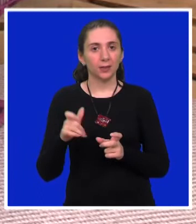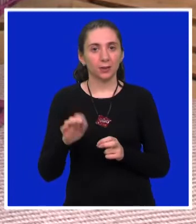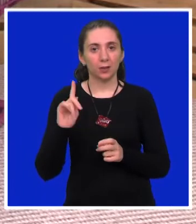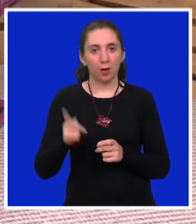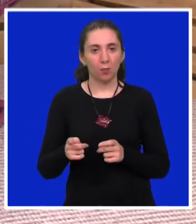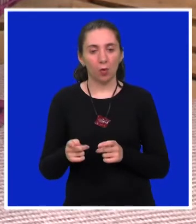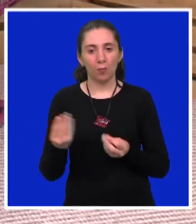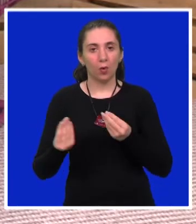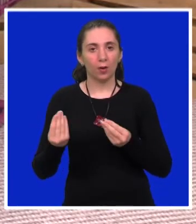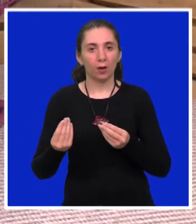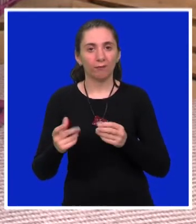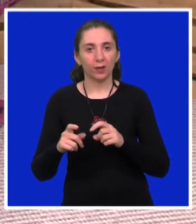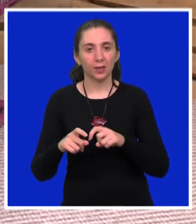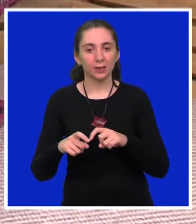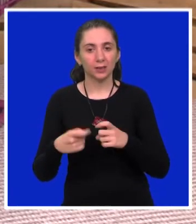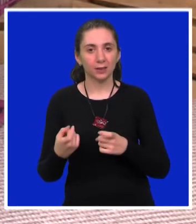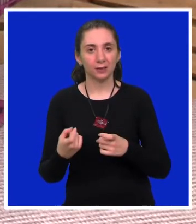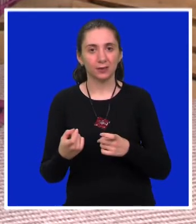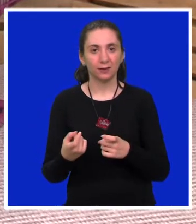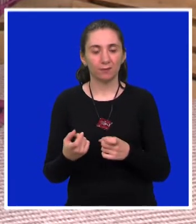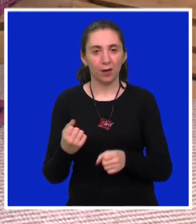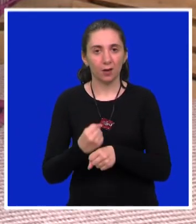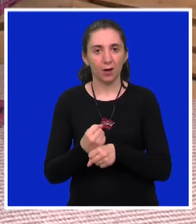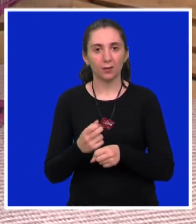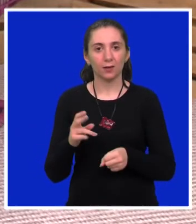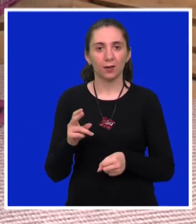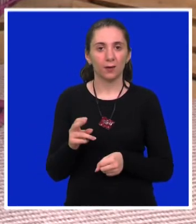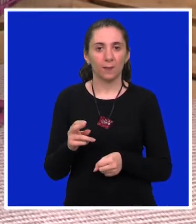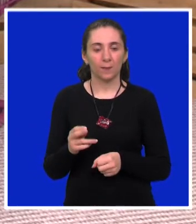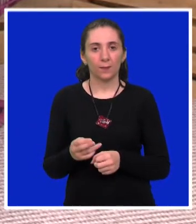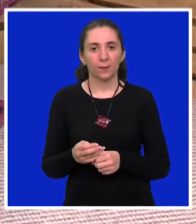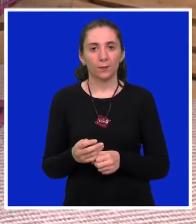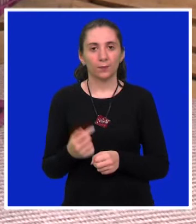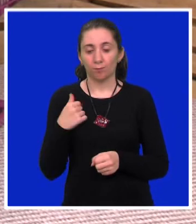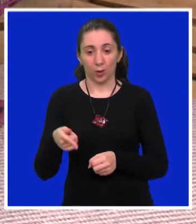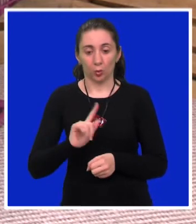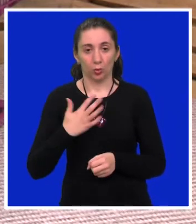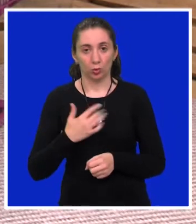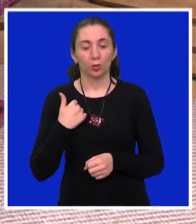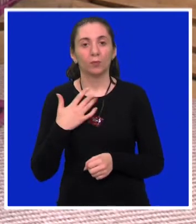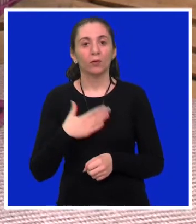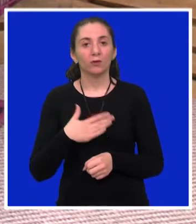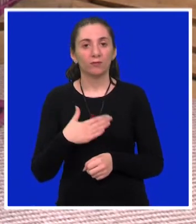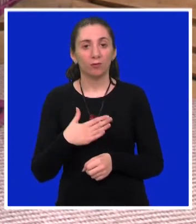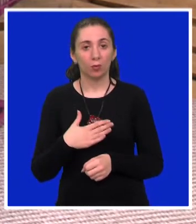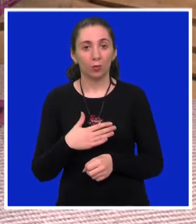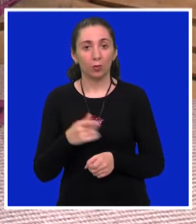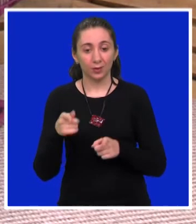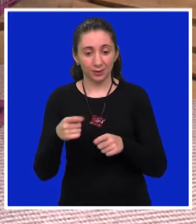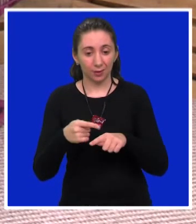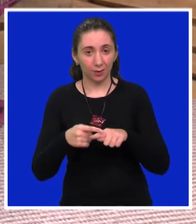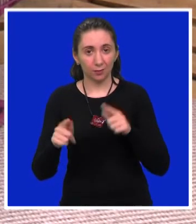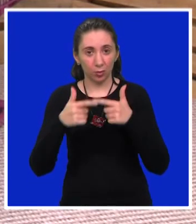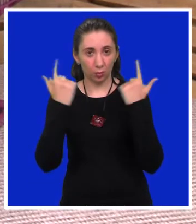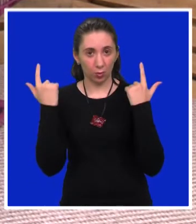represije, da moramo represivno neke stvari raditi, nama to nije u interesu. I nekako bi volio da zaista